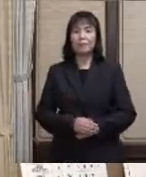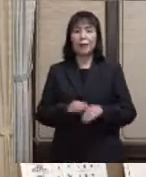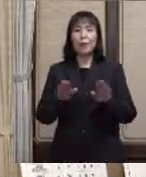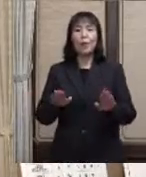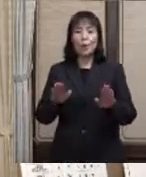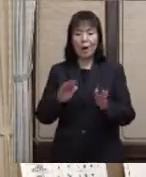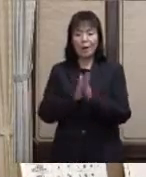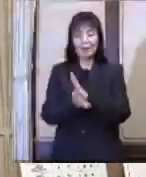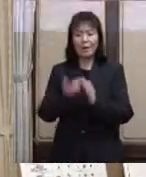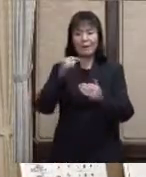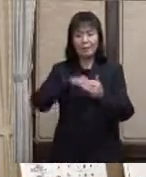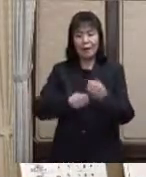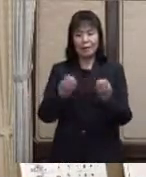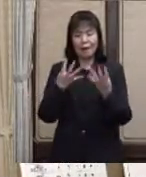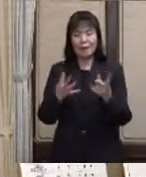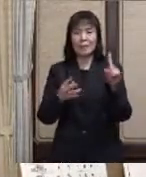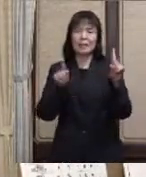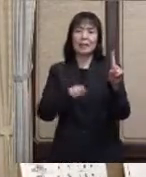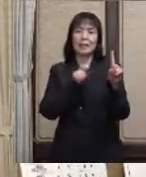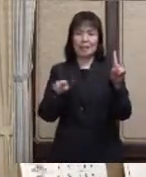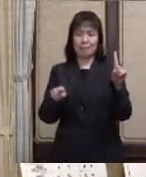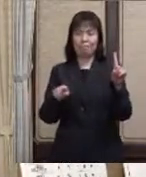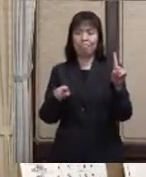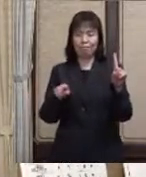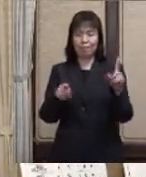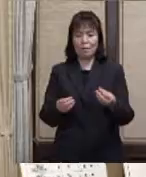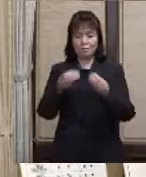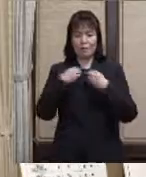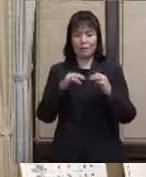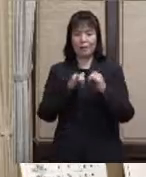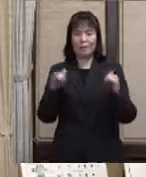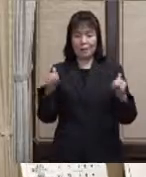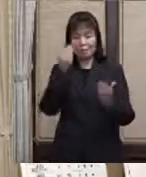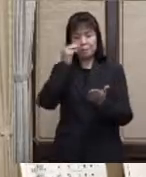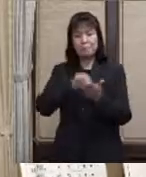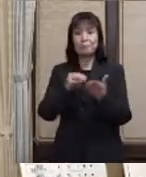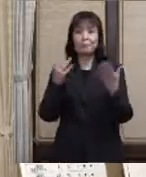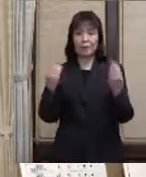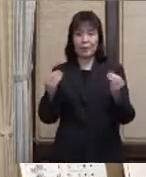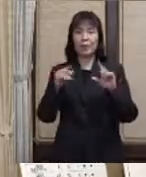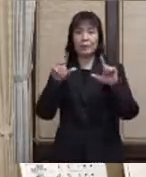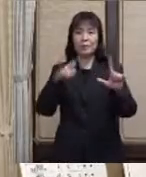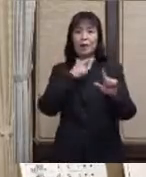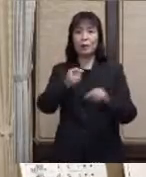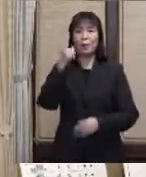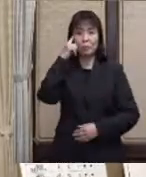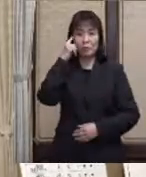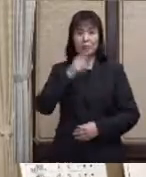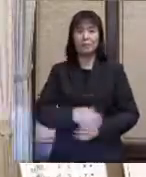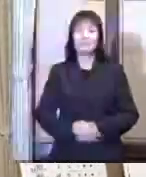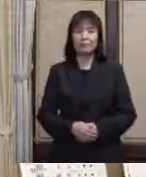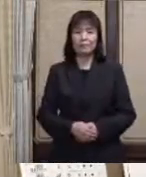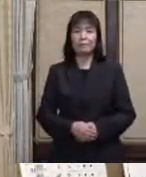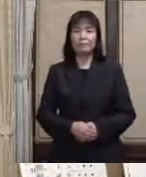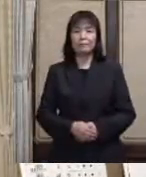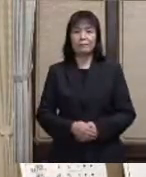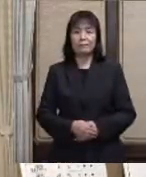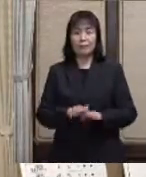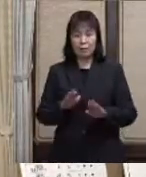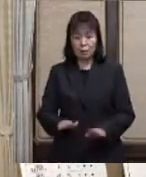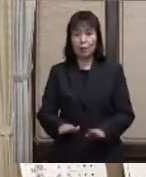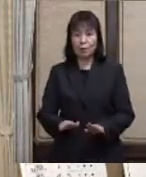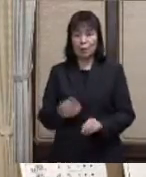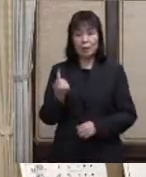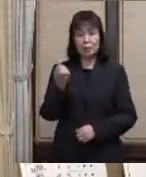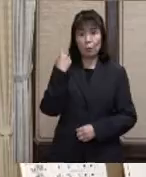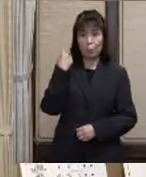今日は県内で新たに1名の新型コロナウイルスの感染者が確認されましたので、お伝えさせていただきます。この方